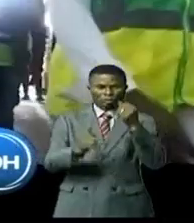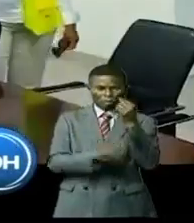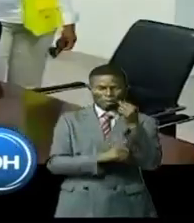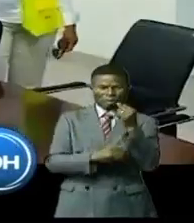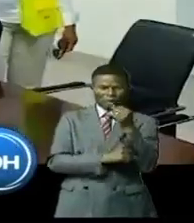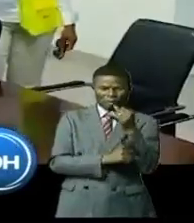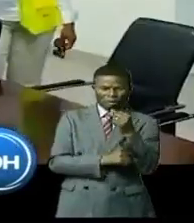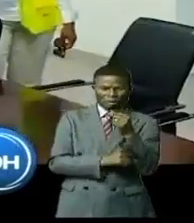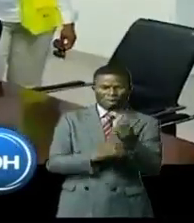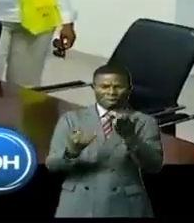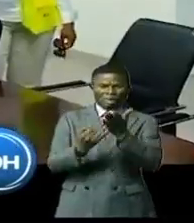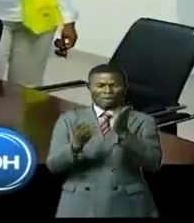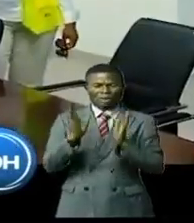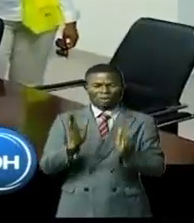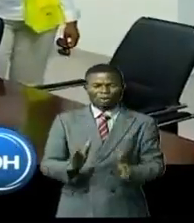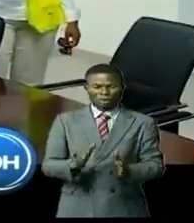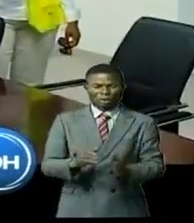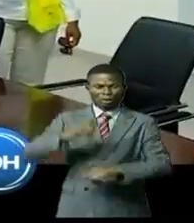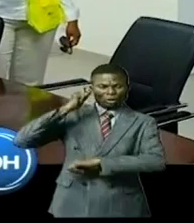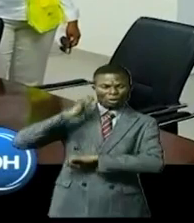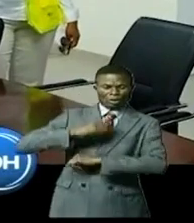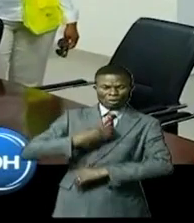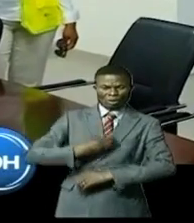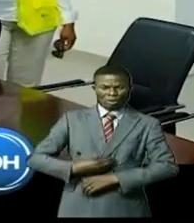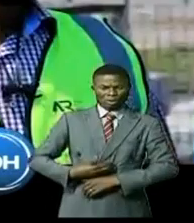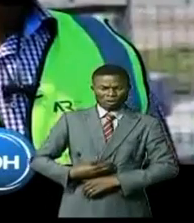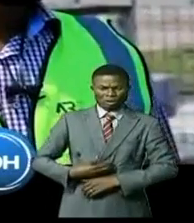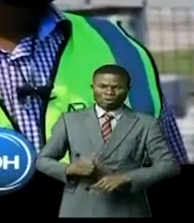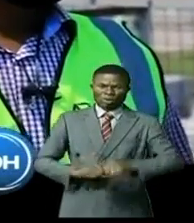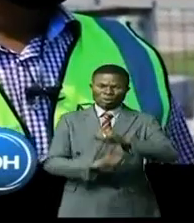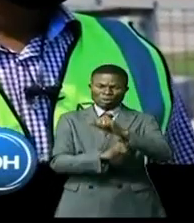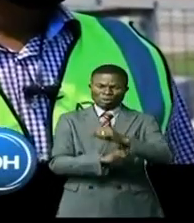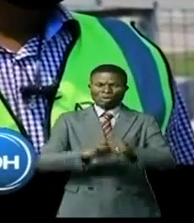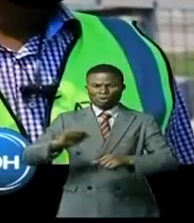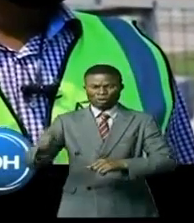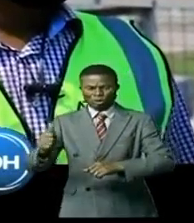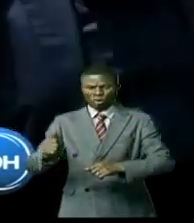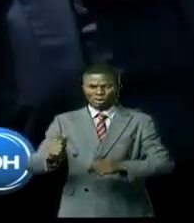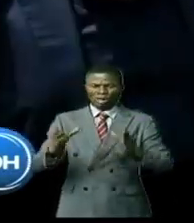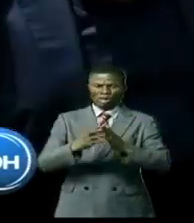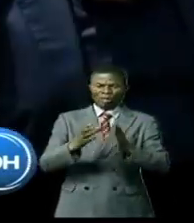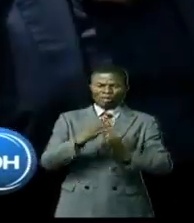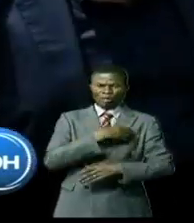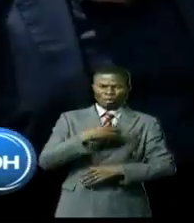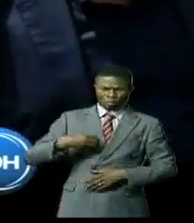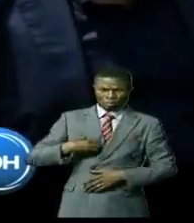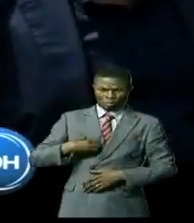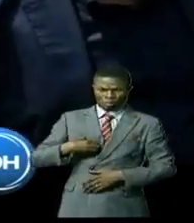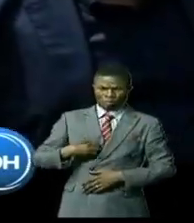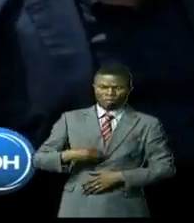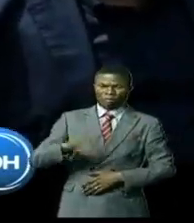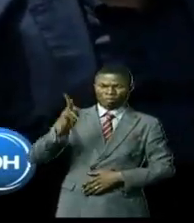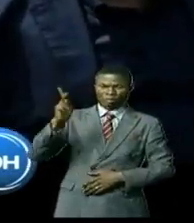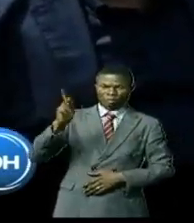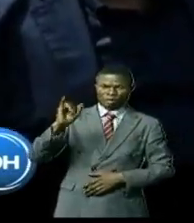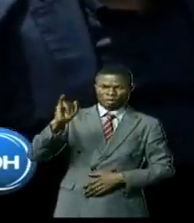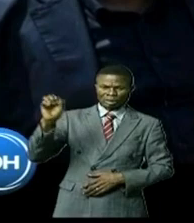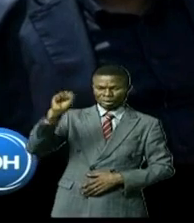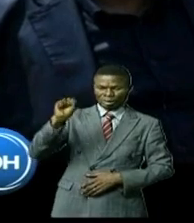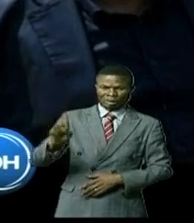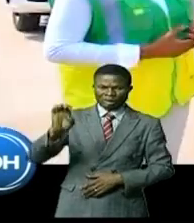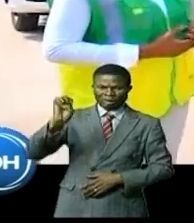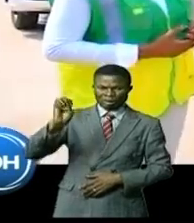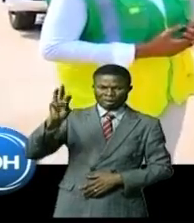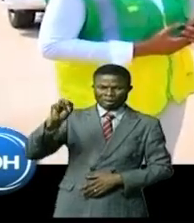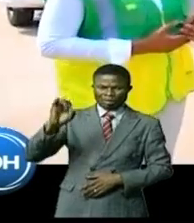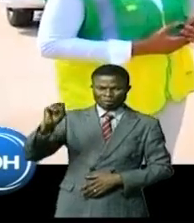composée d'ingénieurs et des juristes, accompagnée par une autre dirigée par Madame Charlotte Kissémé, coordonnatrice de la